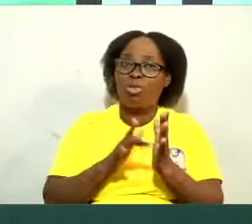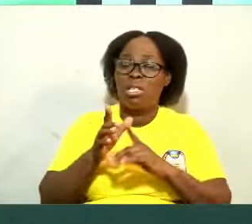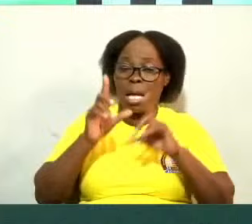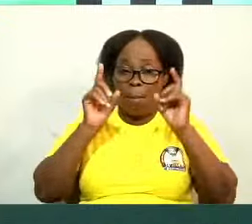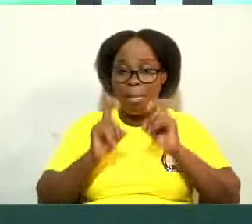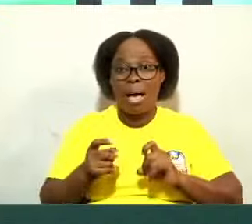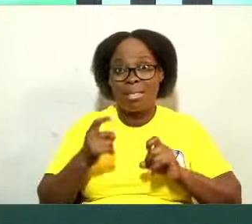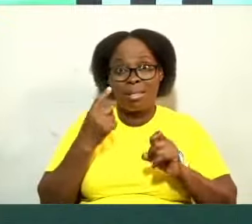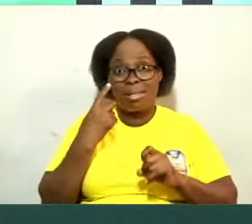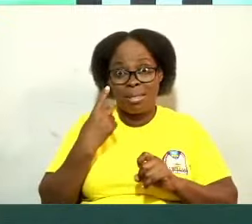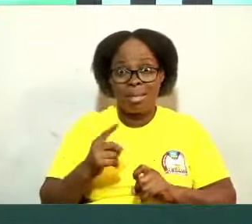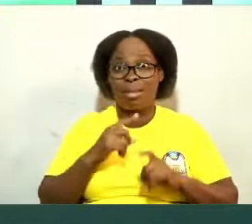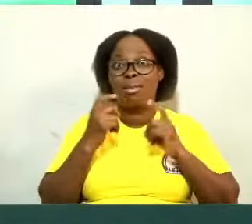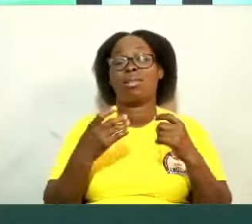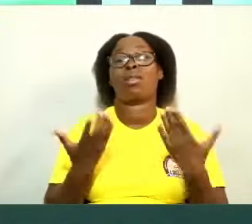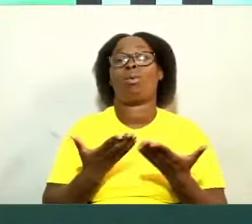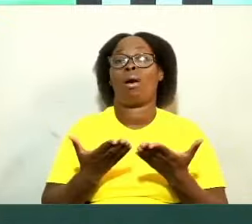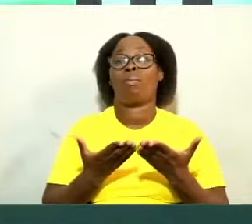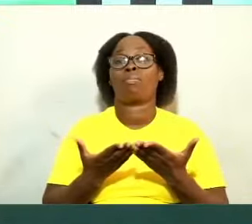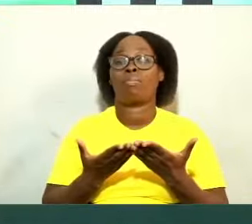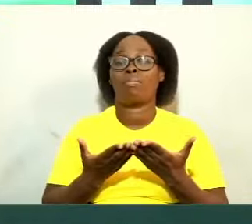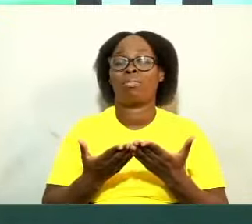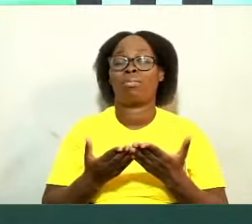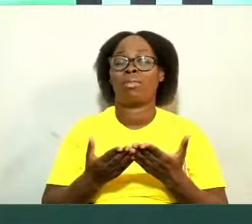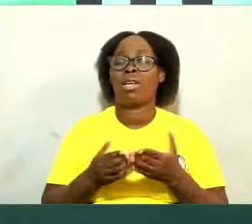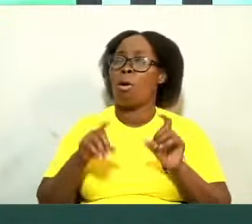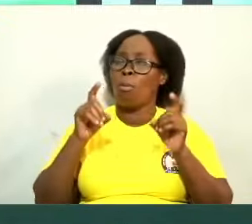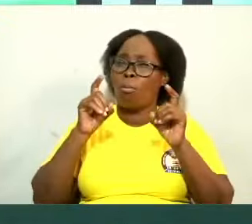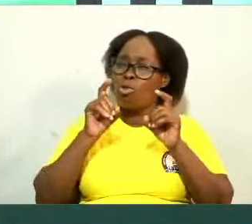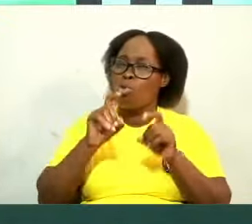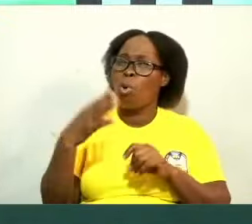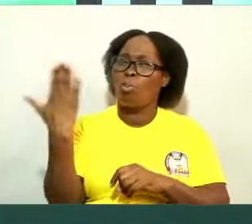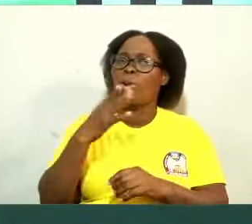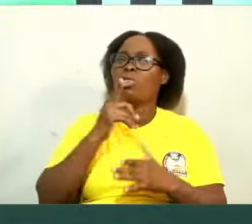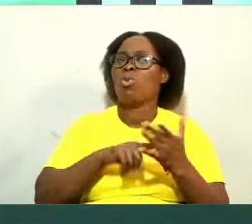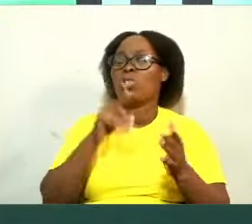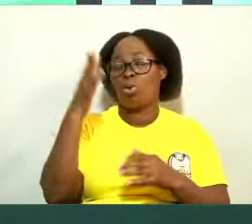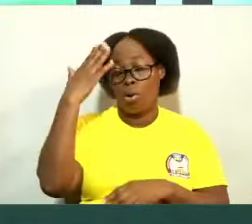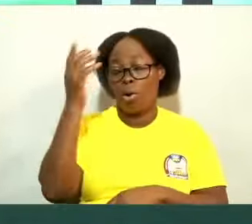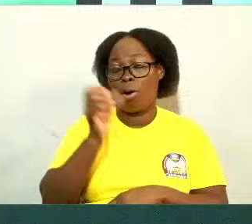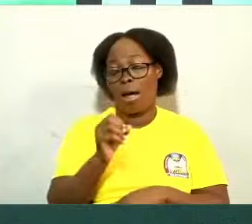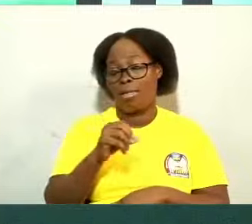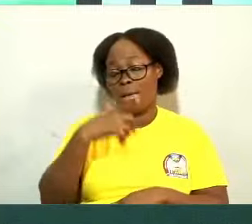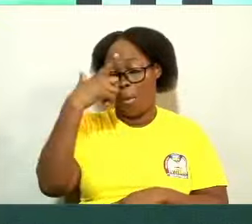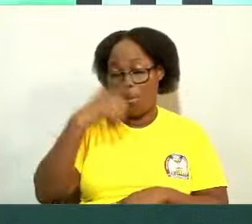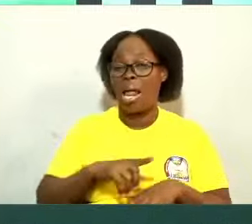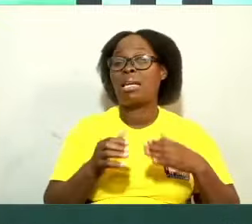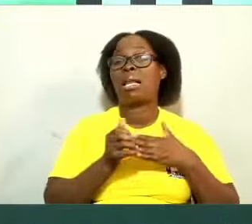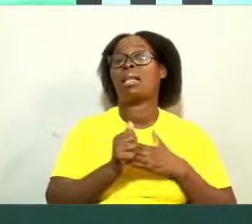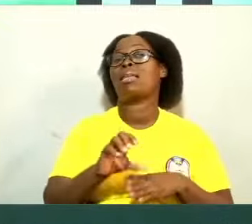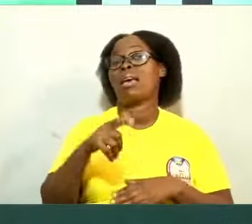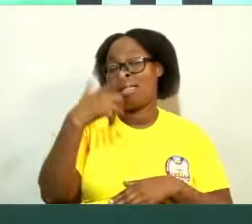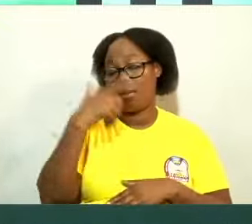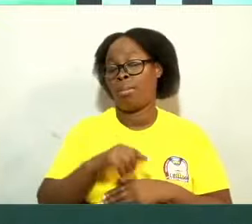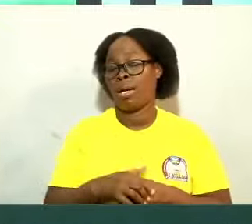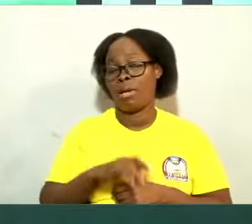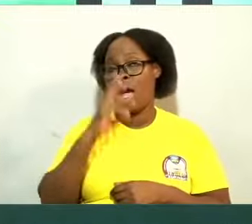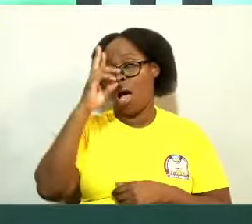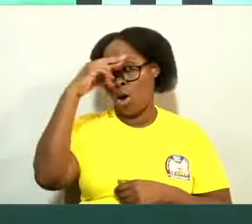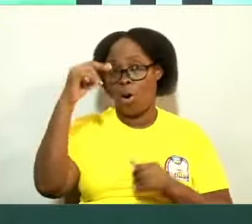dhambi. Kwa hiyo unasema ambacho ukijui ni kipofu na kipofu.